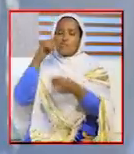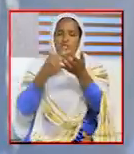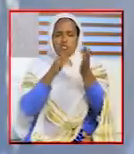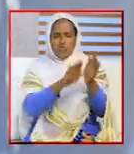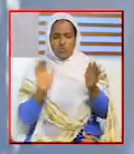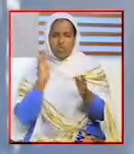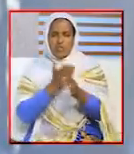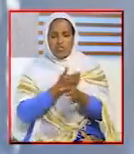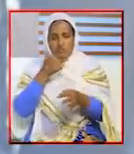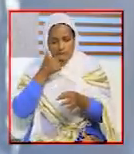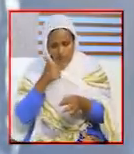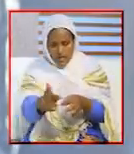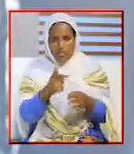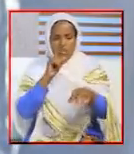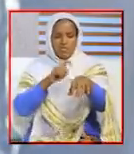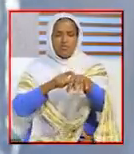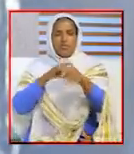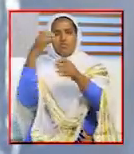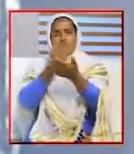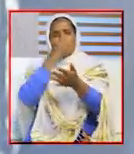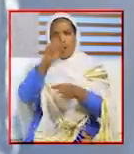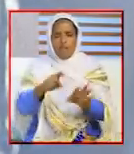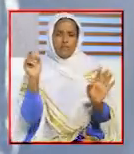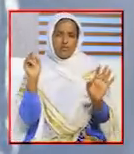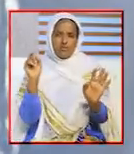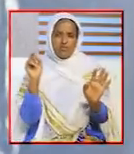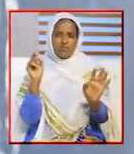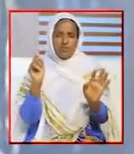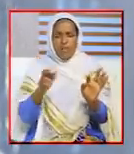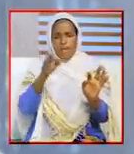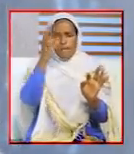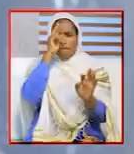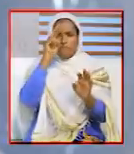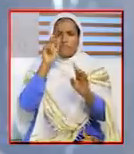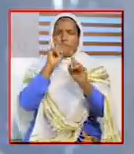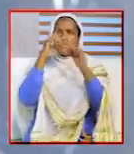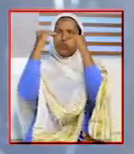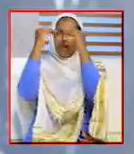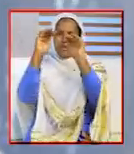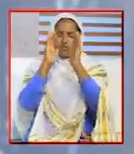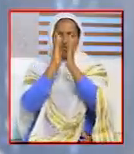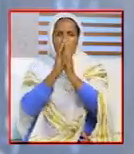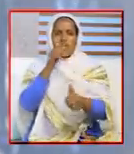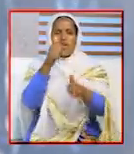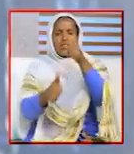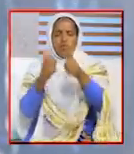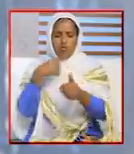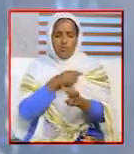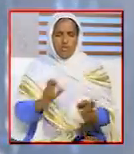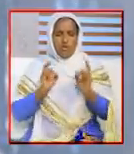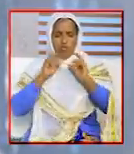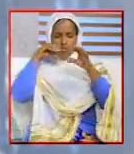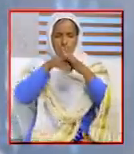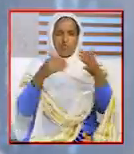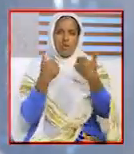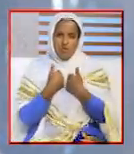ስለ ልጆቻችን በመንገር ጊዜ መውሰድ አለብን እንግዲህ ምን ያህል ጸሎት የቱ ነው በእኛ ህይወት